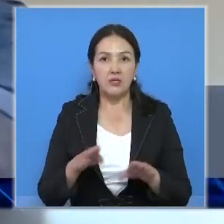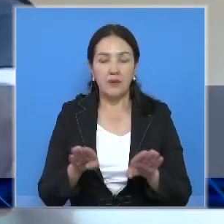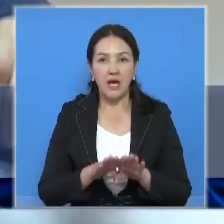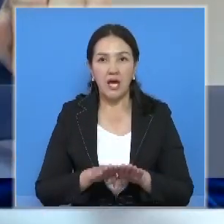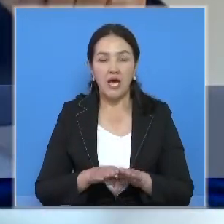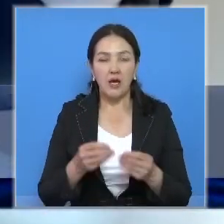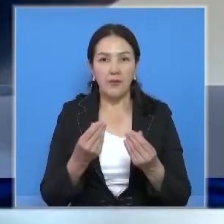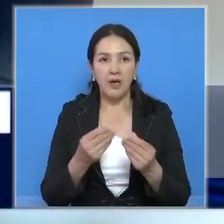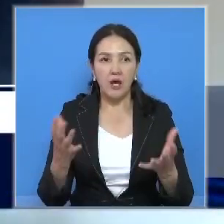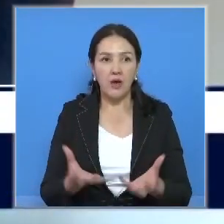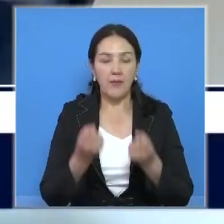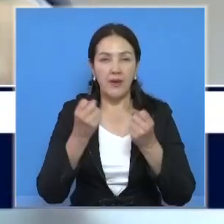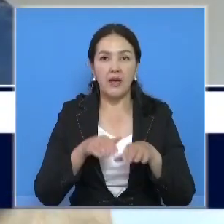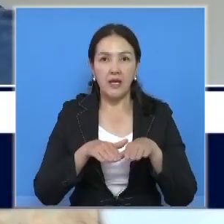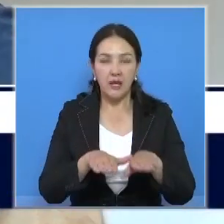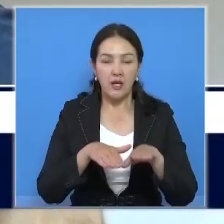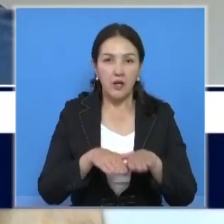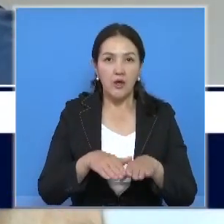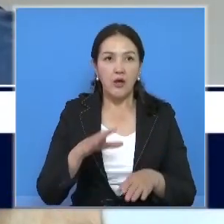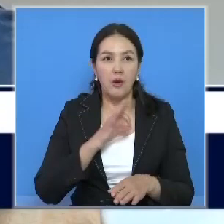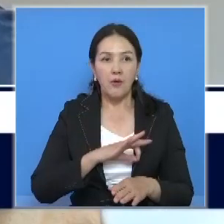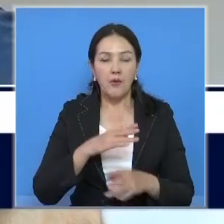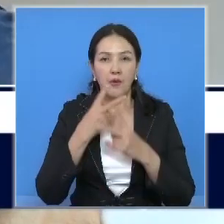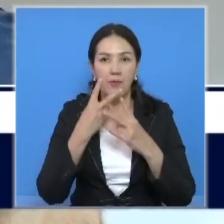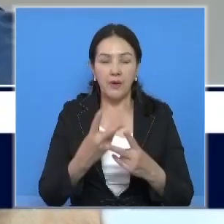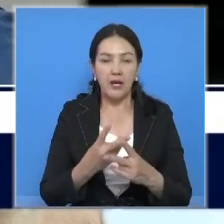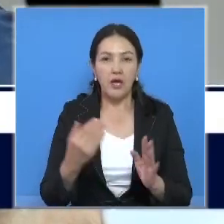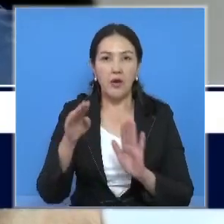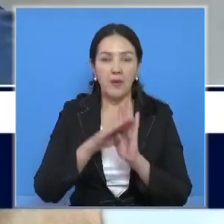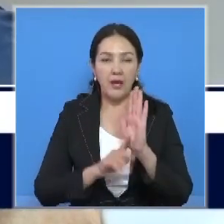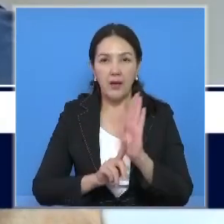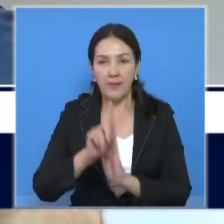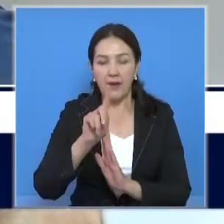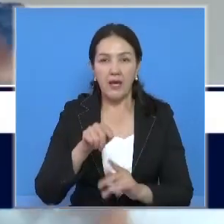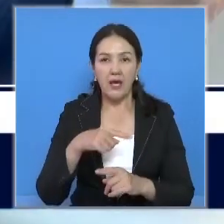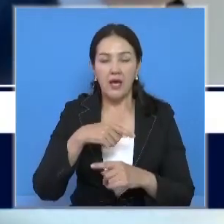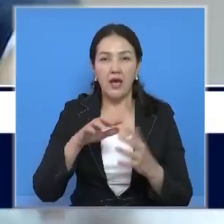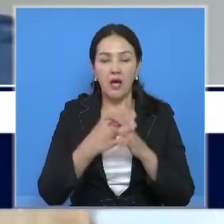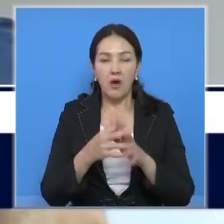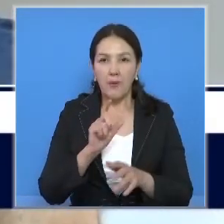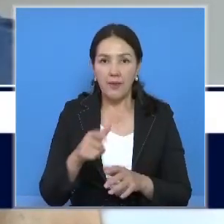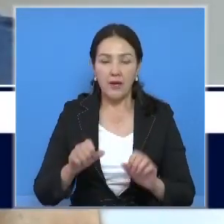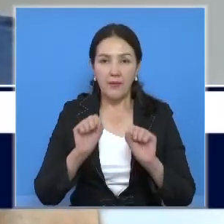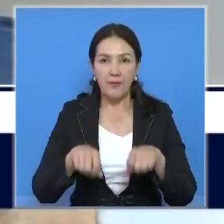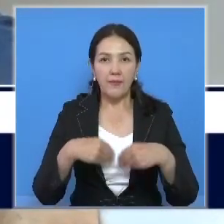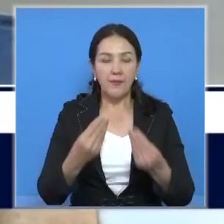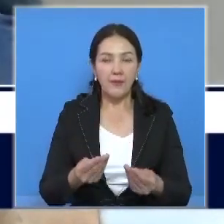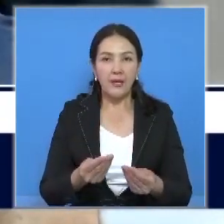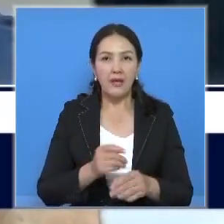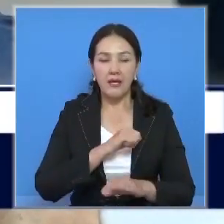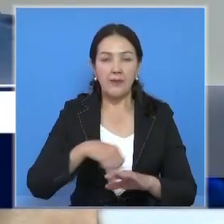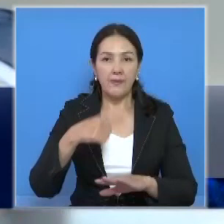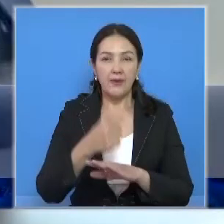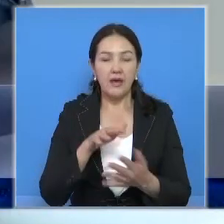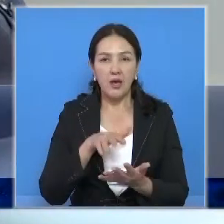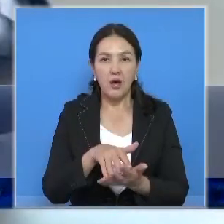Ауыл аманаты арқылы қаржылай қолдау алып, тігін өнеркәсібін қолға алғандарды көрдім. Жоба іс бастаймын деген ауыл азаматтарының бәріне мүмкіндік береді. Бастысы